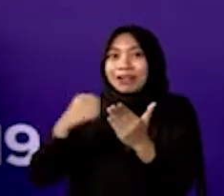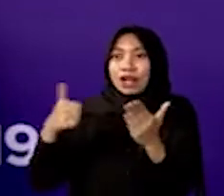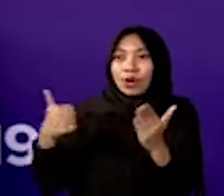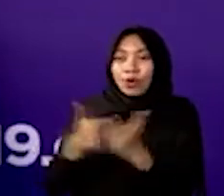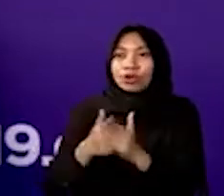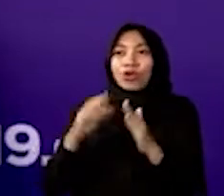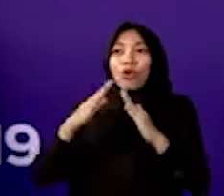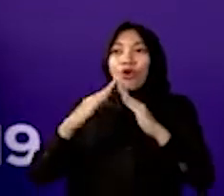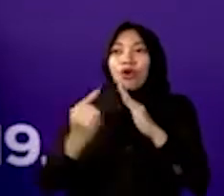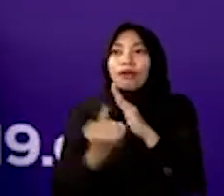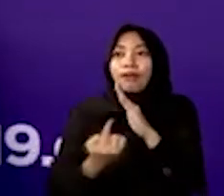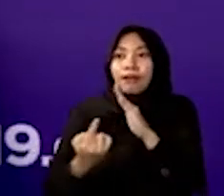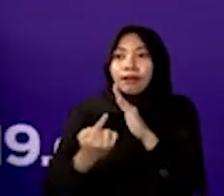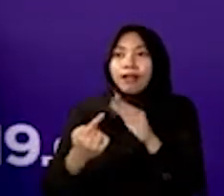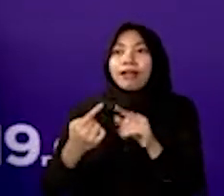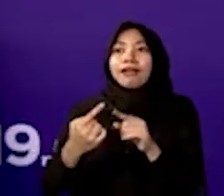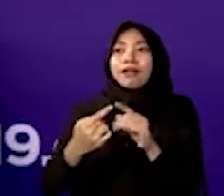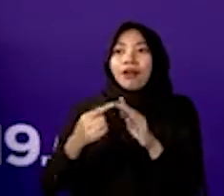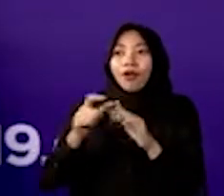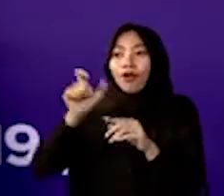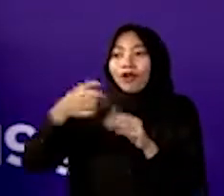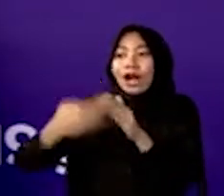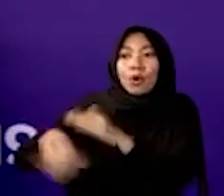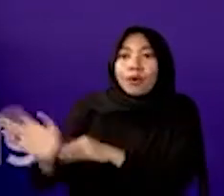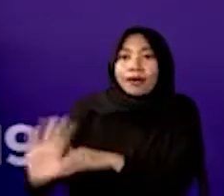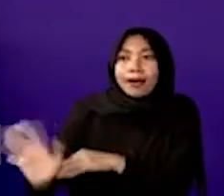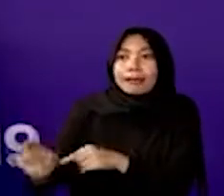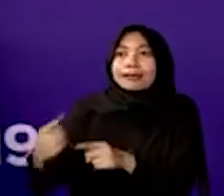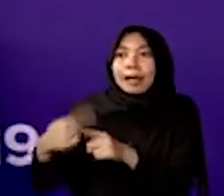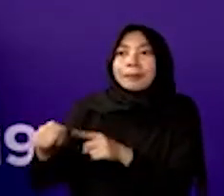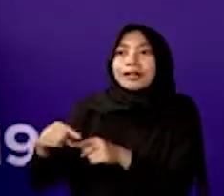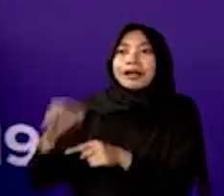tidak keluar rumah tidak berhubung dengan